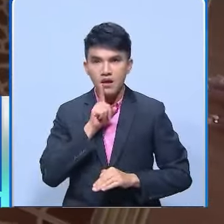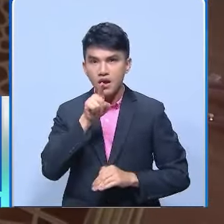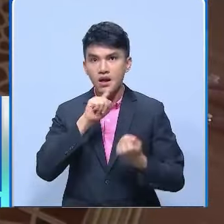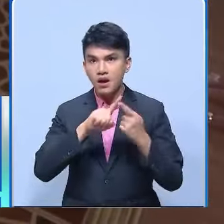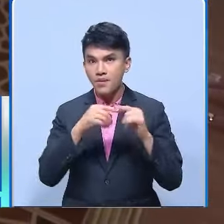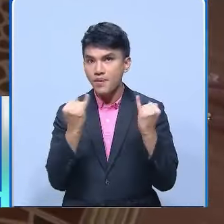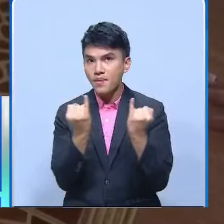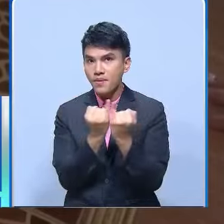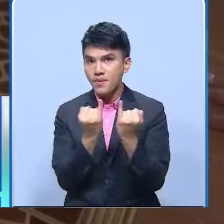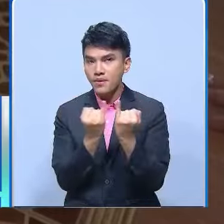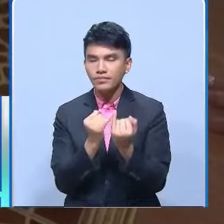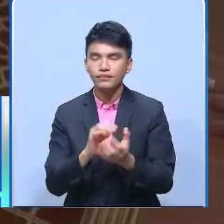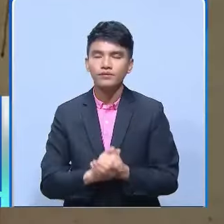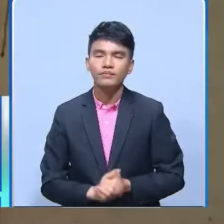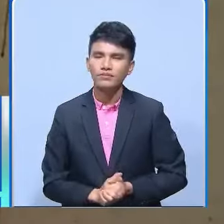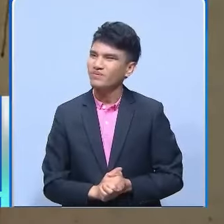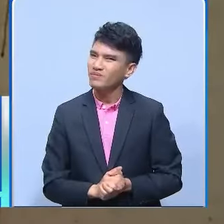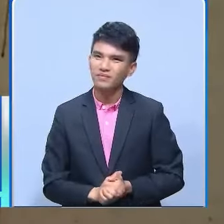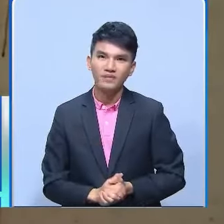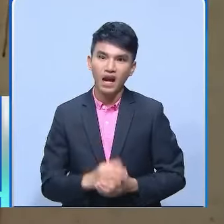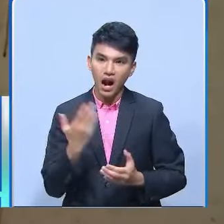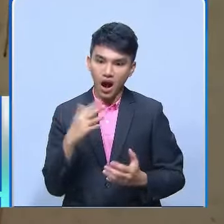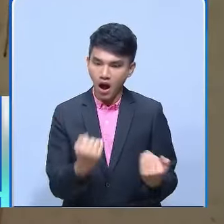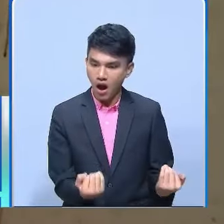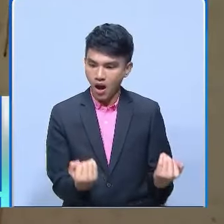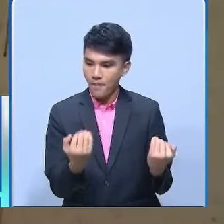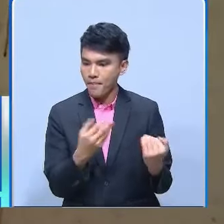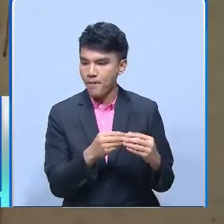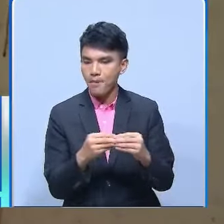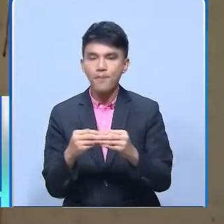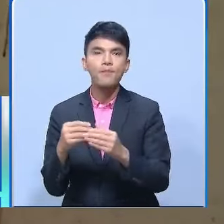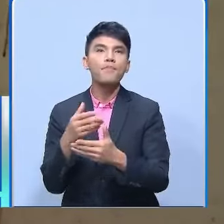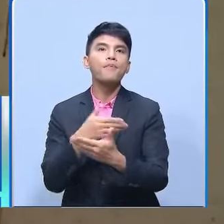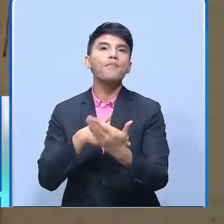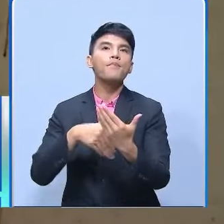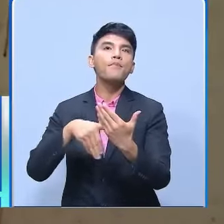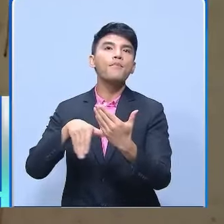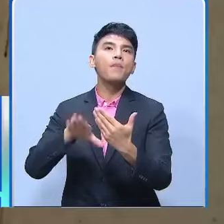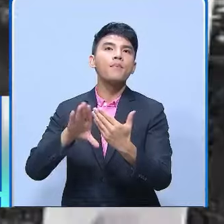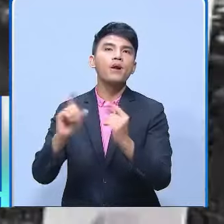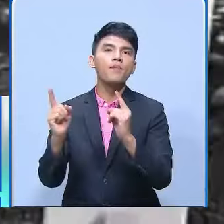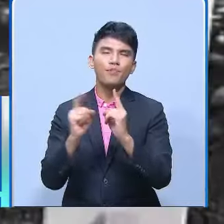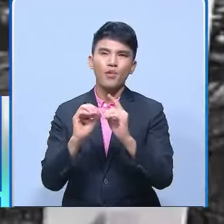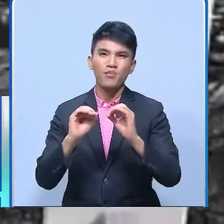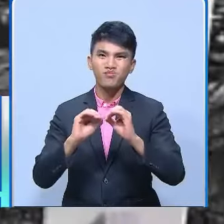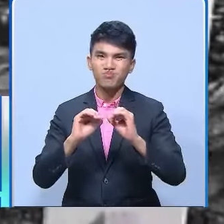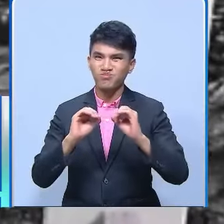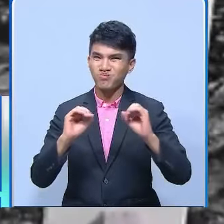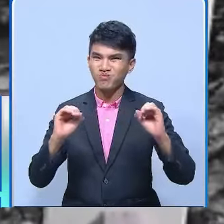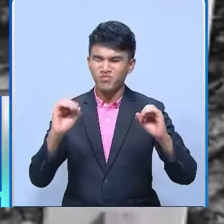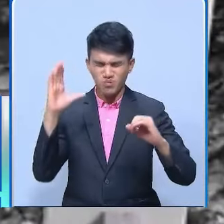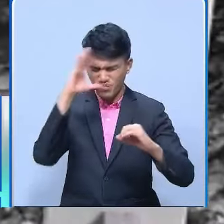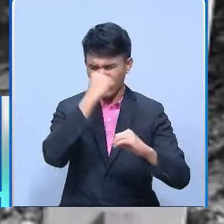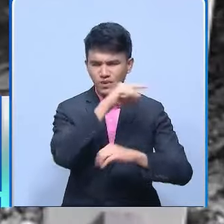ลาหรือเปล่าแล้วก็หิ้วปีกขึ้นรถขับออกไปไม่กลับมาอีกเลยตั้งแต่ 22:00น 24